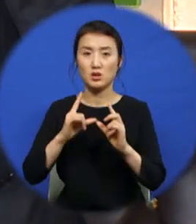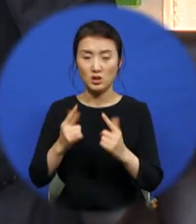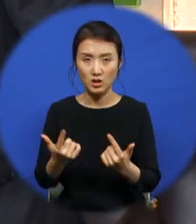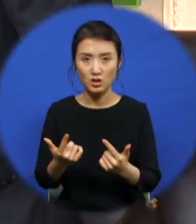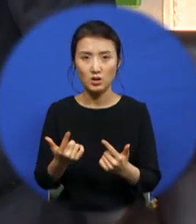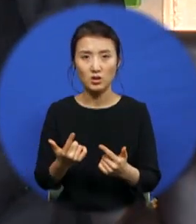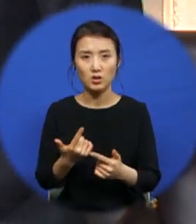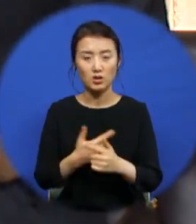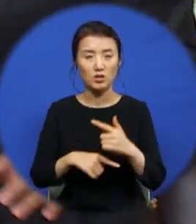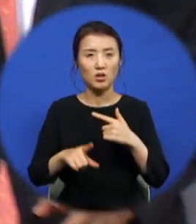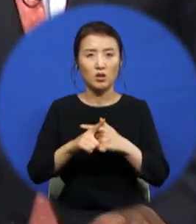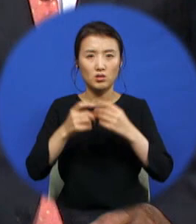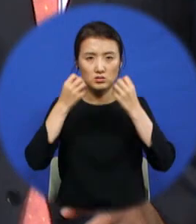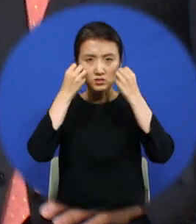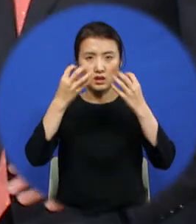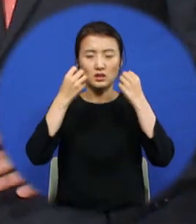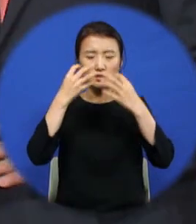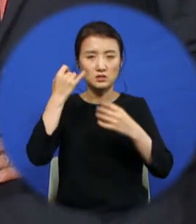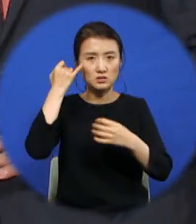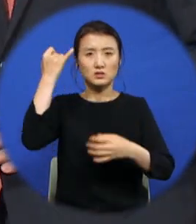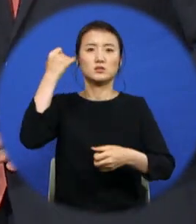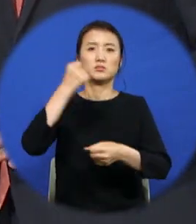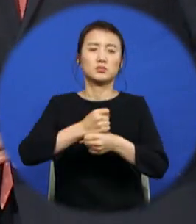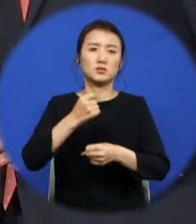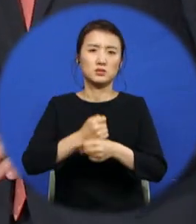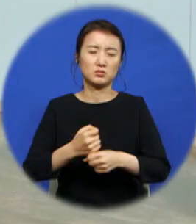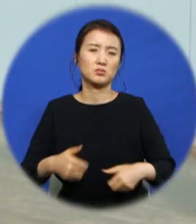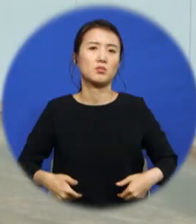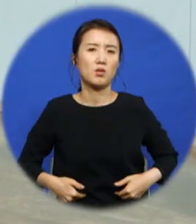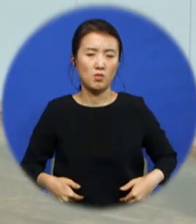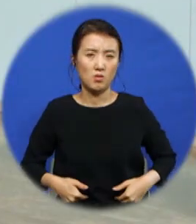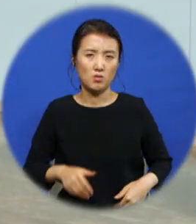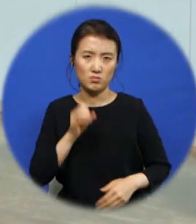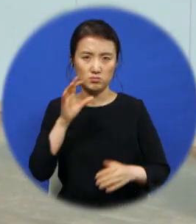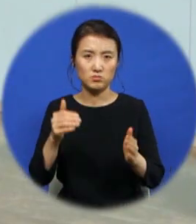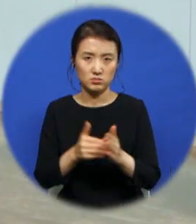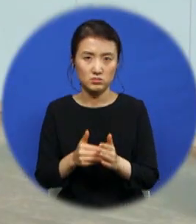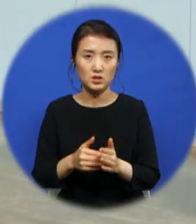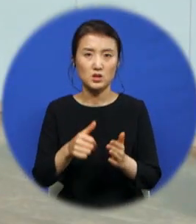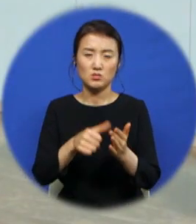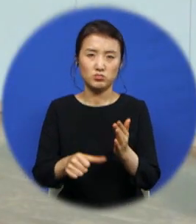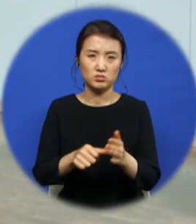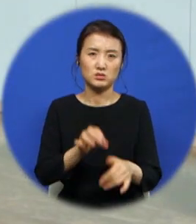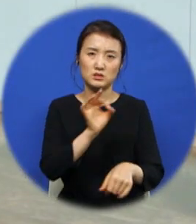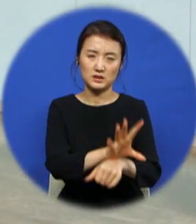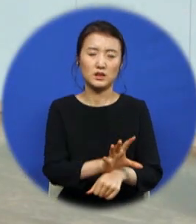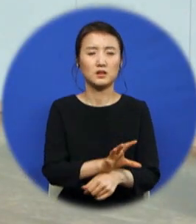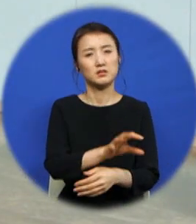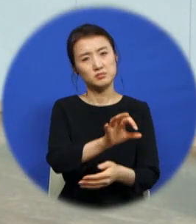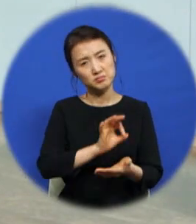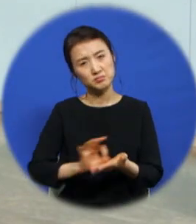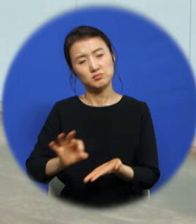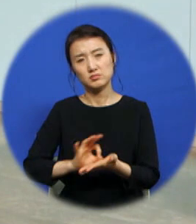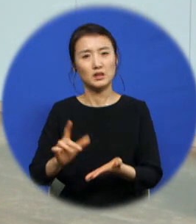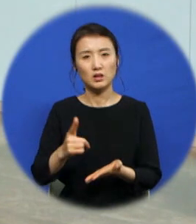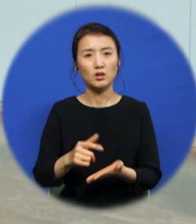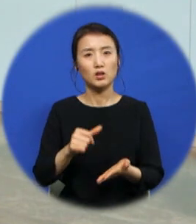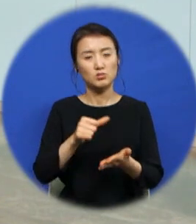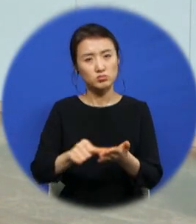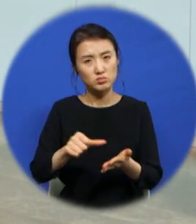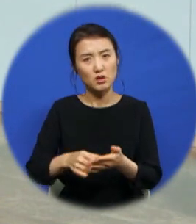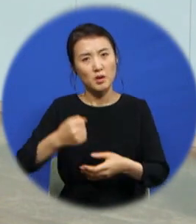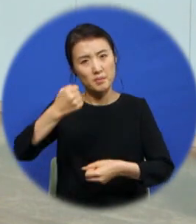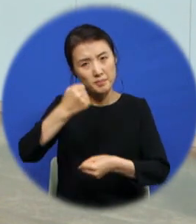창조하는 자 라고 가르치는 겁니다 묽은 사서는 사람 만이 아니고 니가 물건을